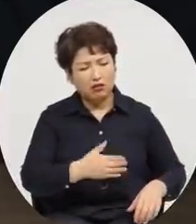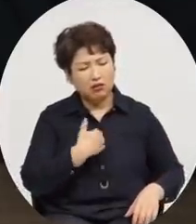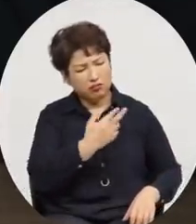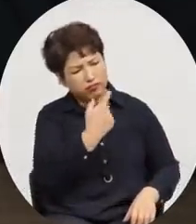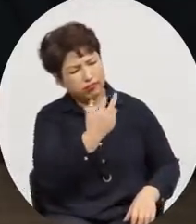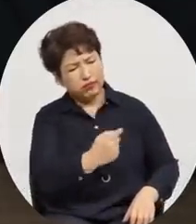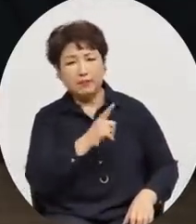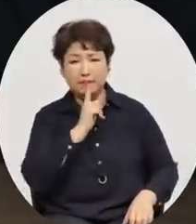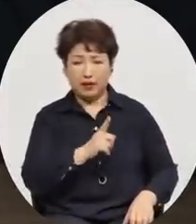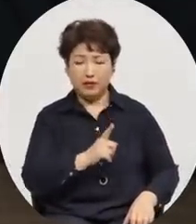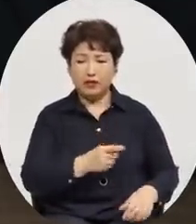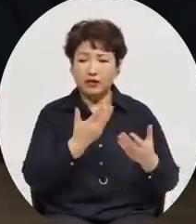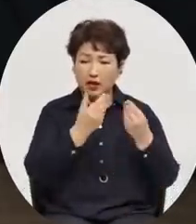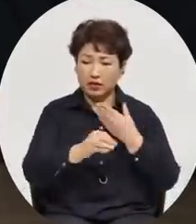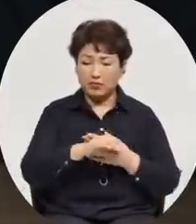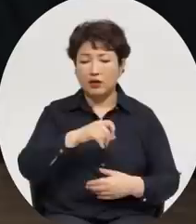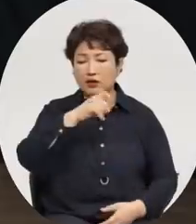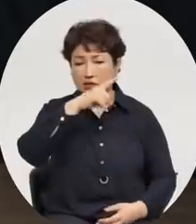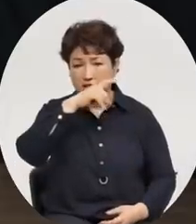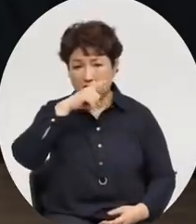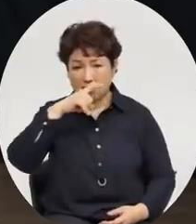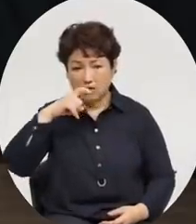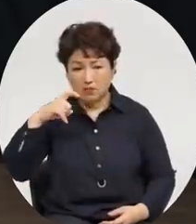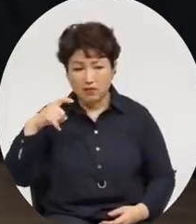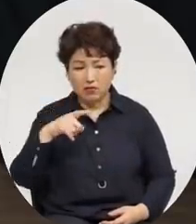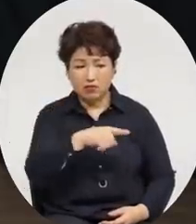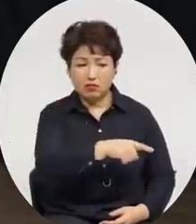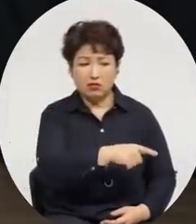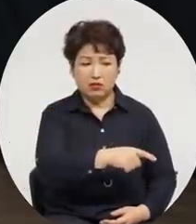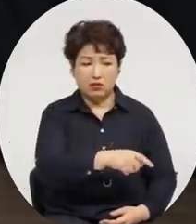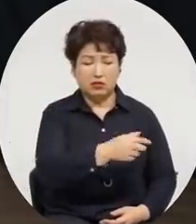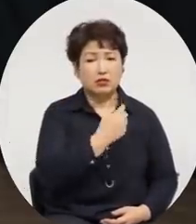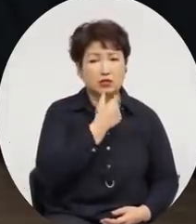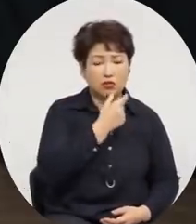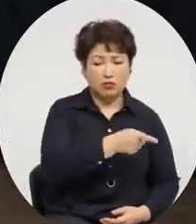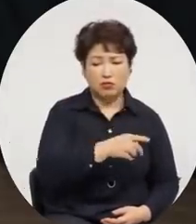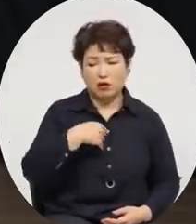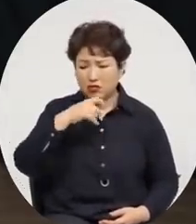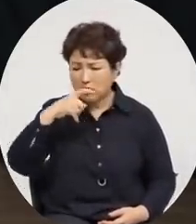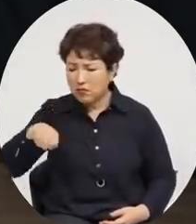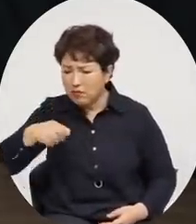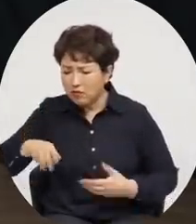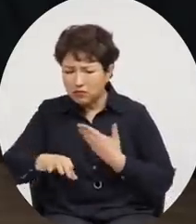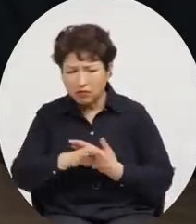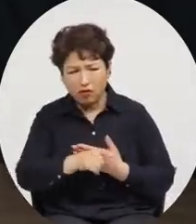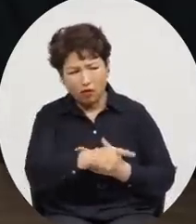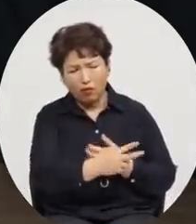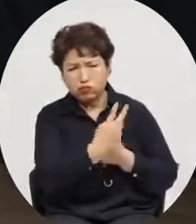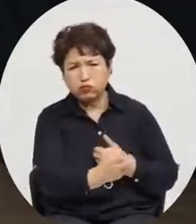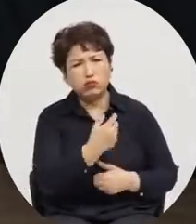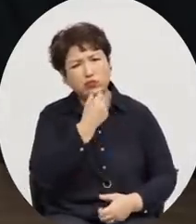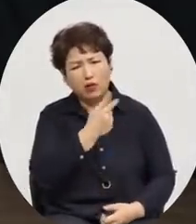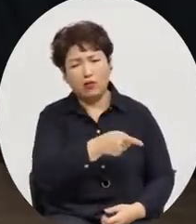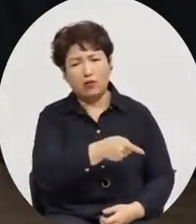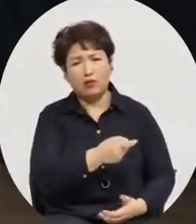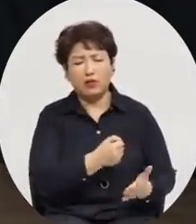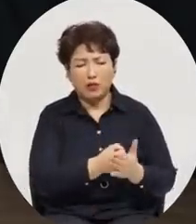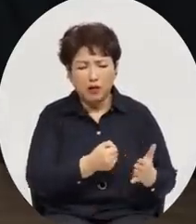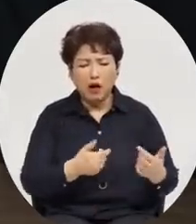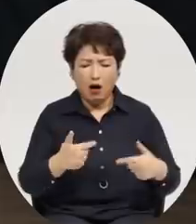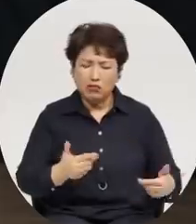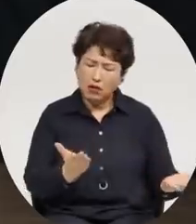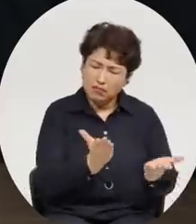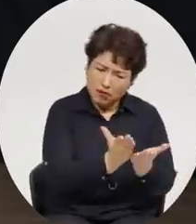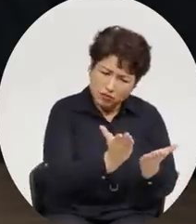들어 남자친구가 짜장면을 싫어한다고 가정하면 저 혼자 짜장면을 먹는 것도 싫어합니다. 그래서 뭐든지 남자친구의 취향이나